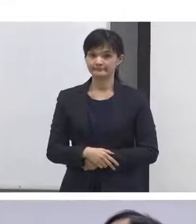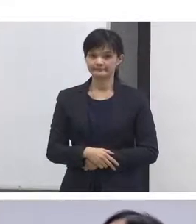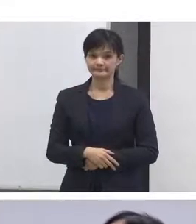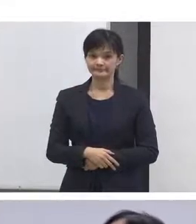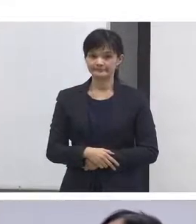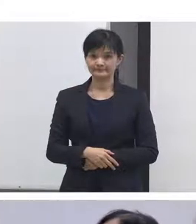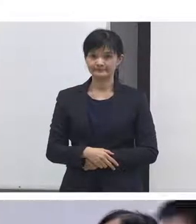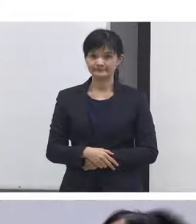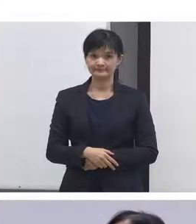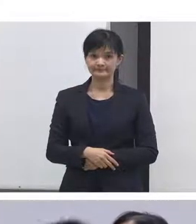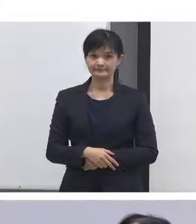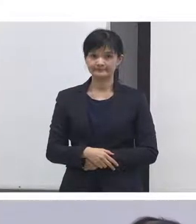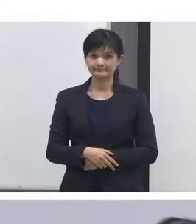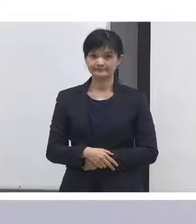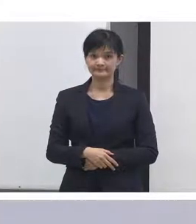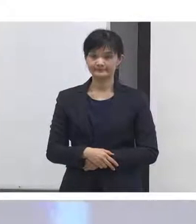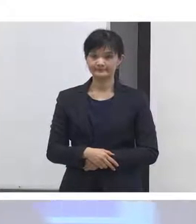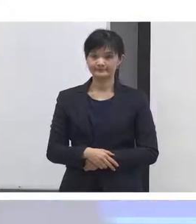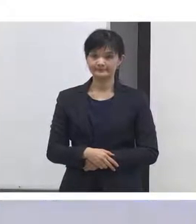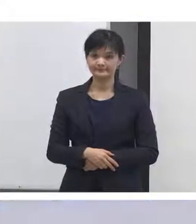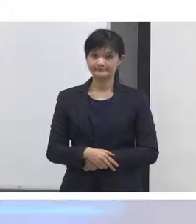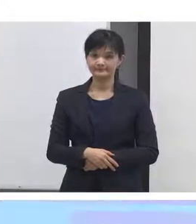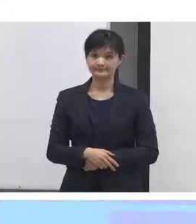哦，好，一趴。